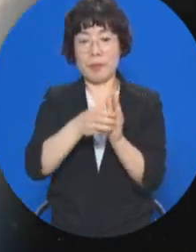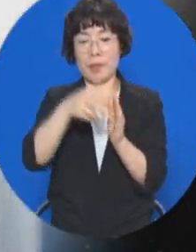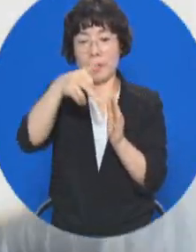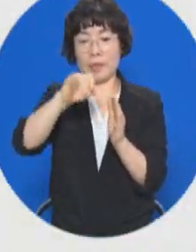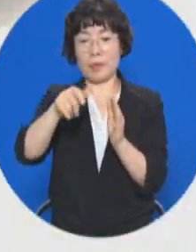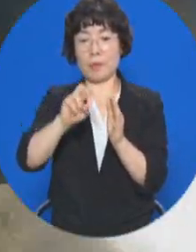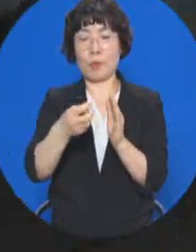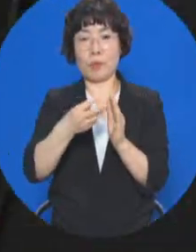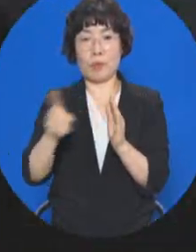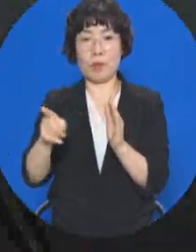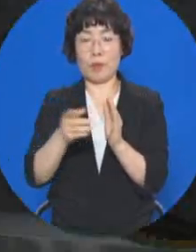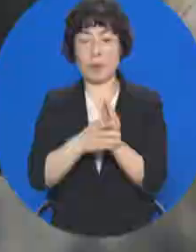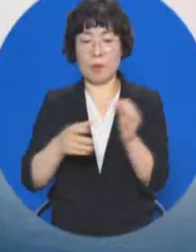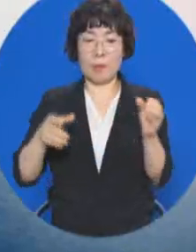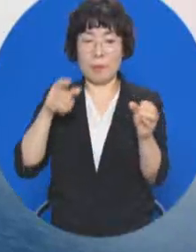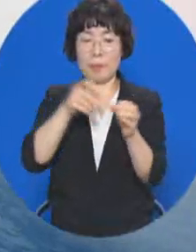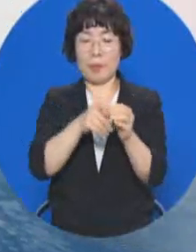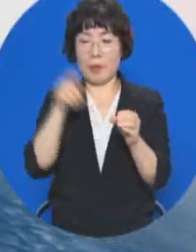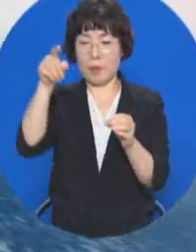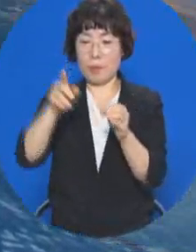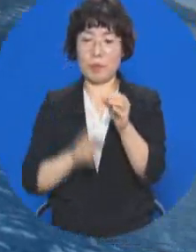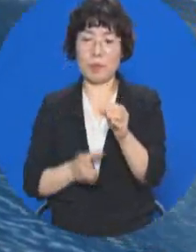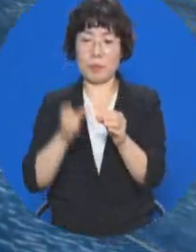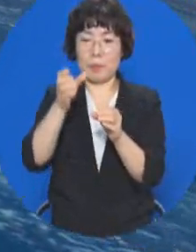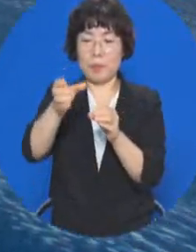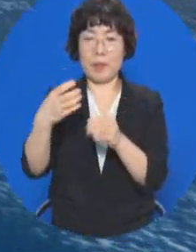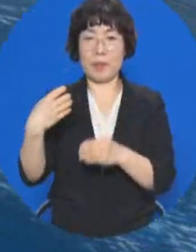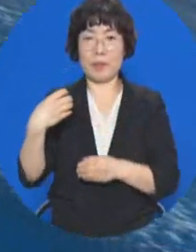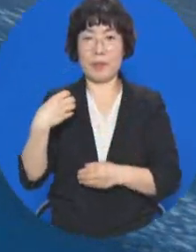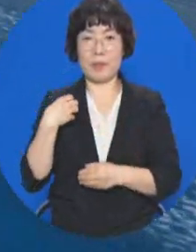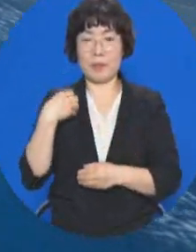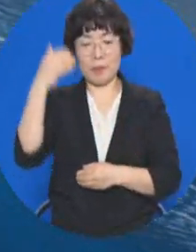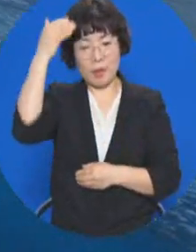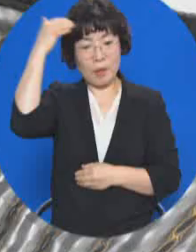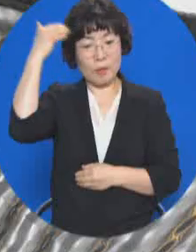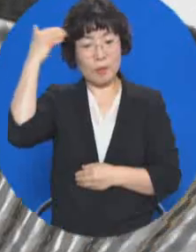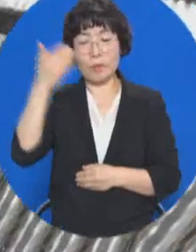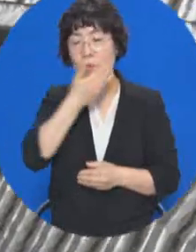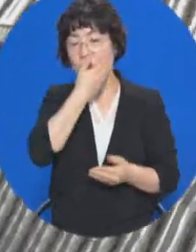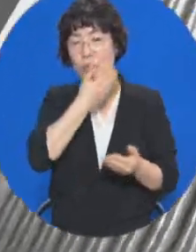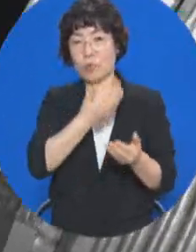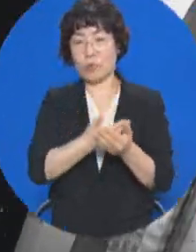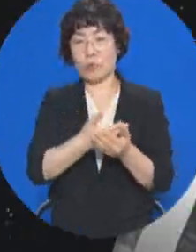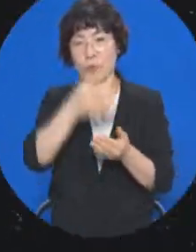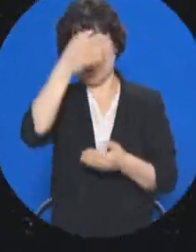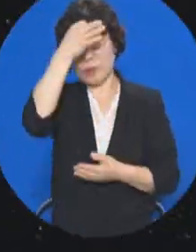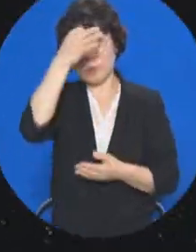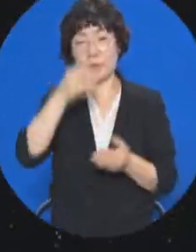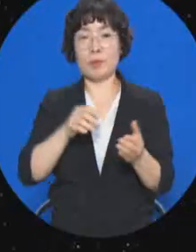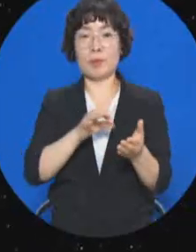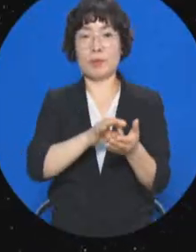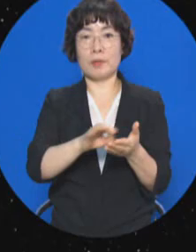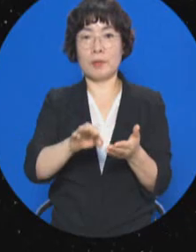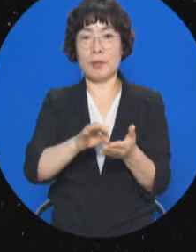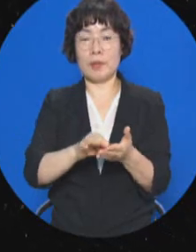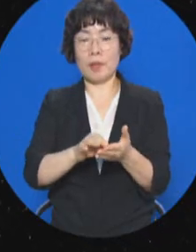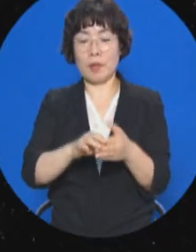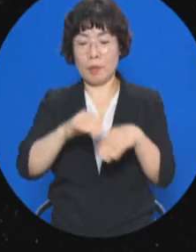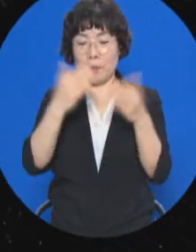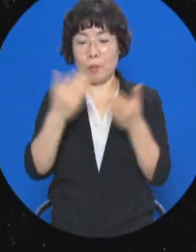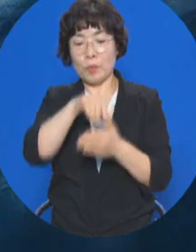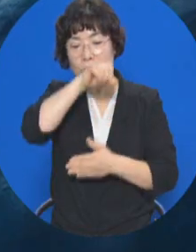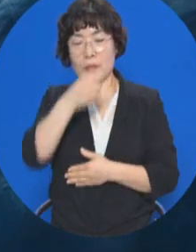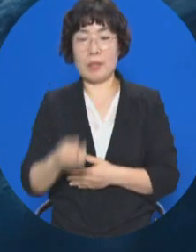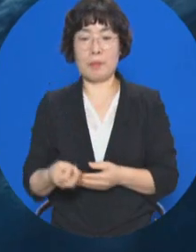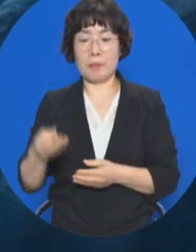킥모터에는 위성체를 목표 궤도에 진입시키는 역할을 하는 국내 핵심 기술이 적용됐습니다. 개발에만 300억